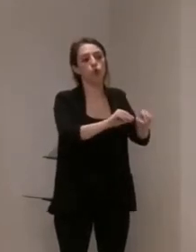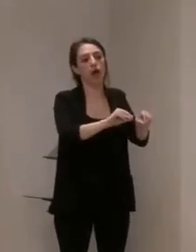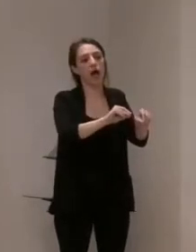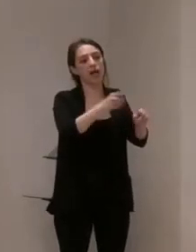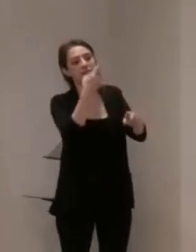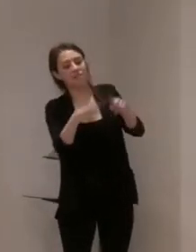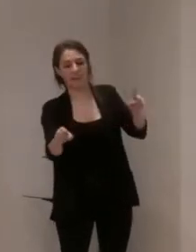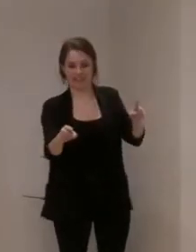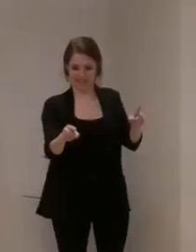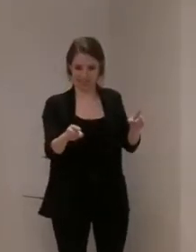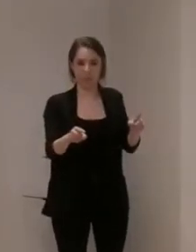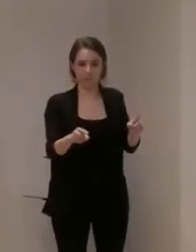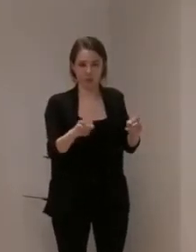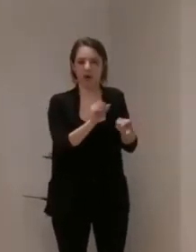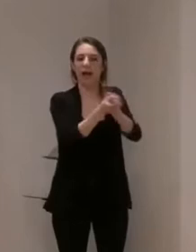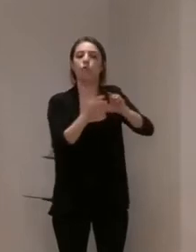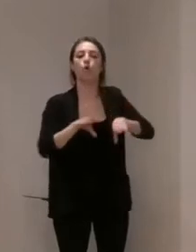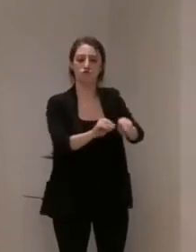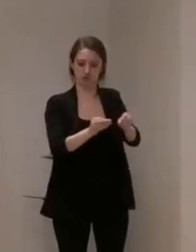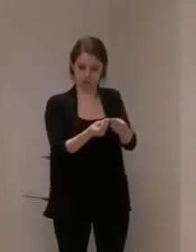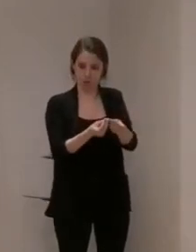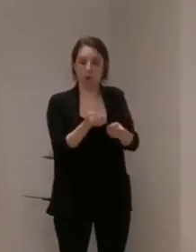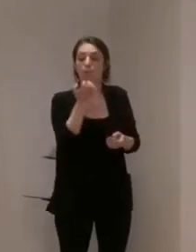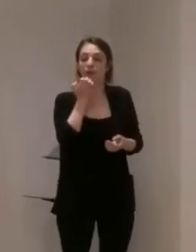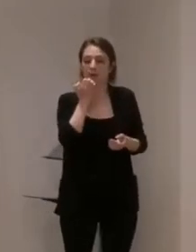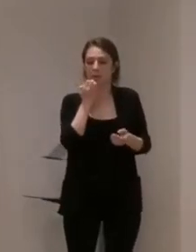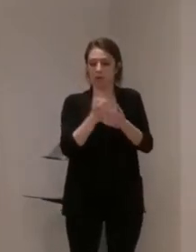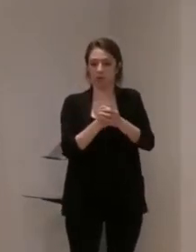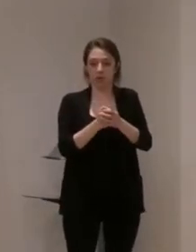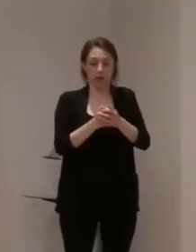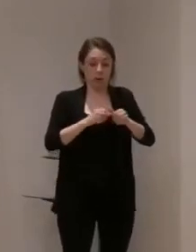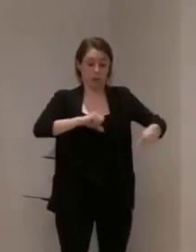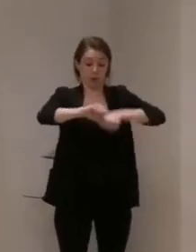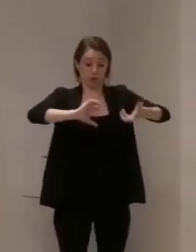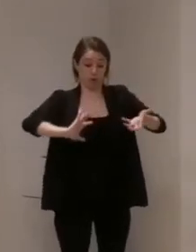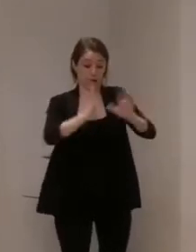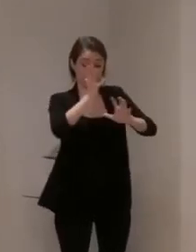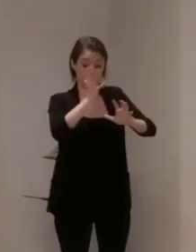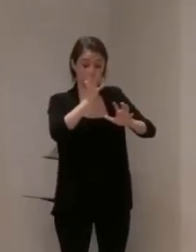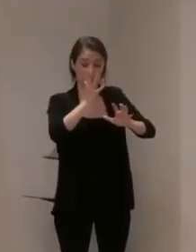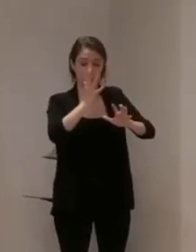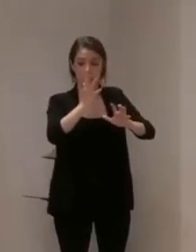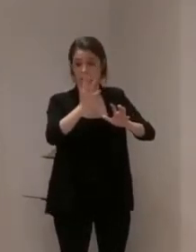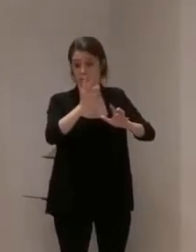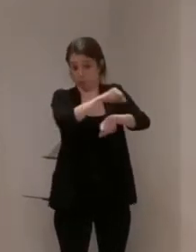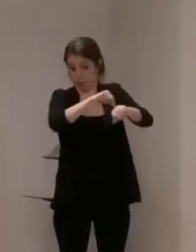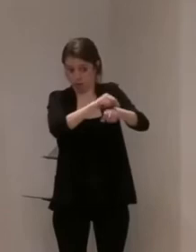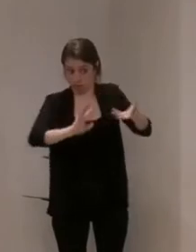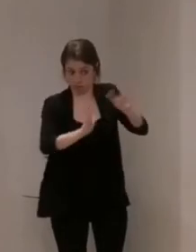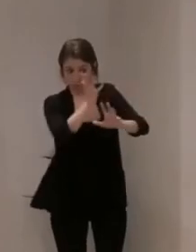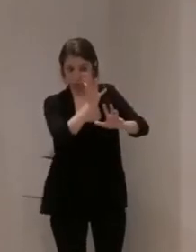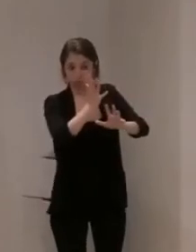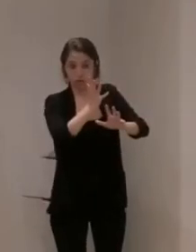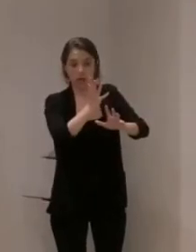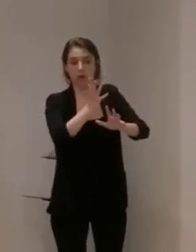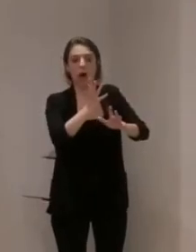han sigut una manera de donar referència, i hem de triar quina és la nostra. Per exemple, en molts processos revolucionaris, de canvis de règim, el símbol